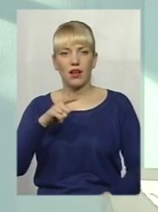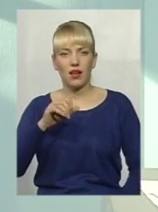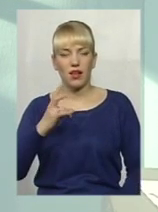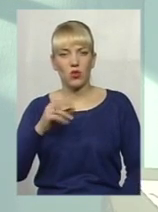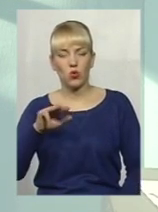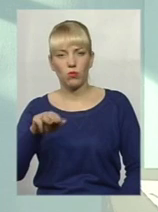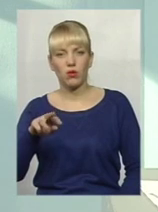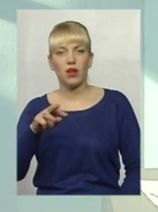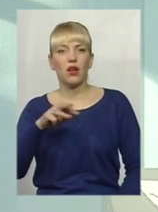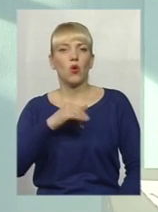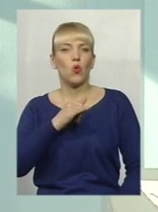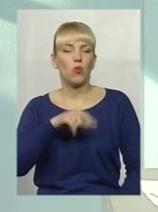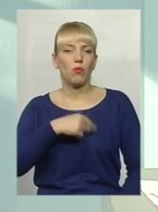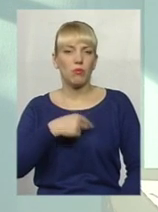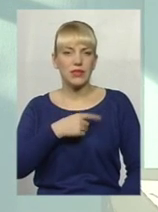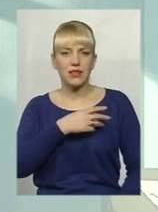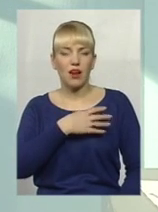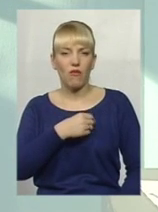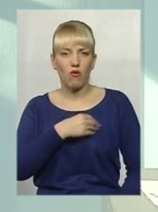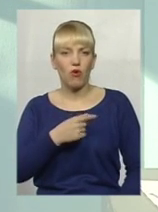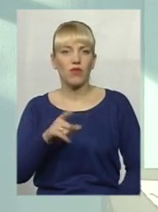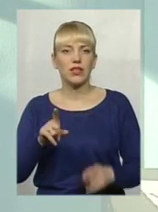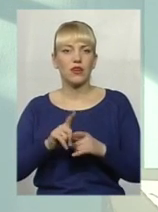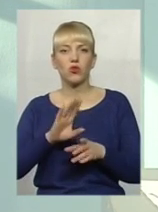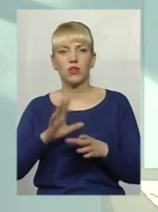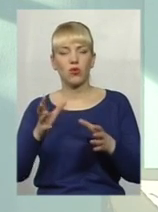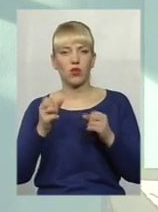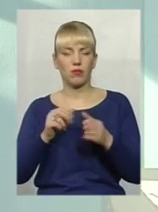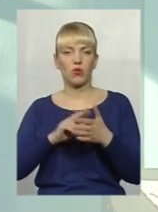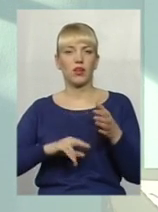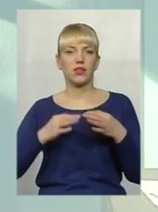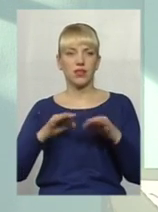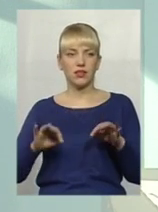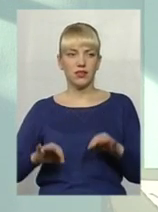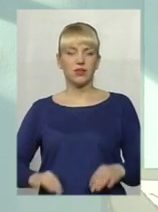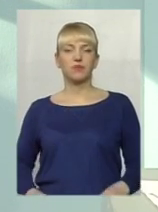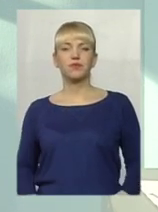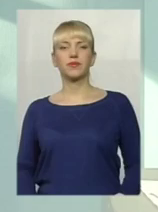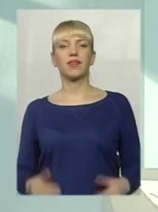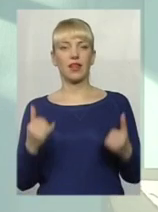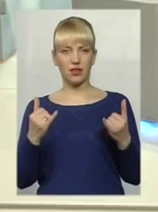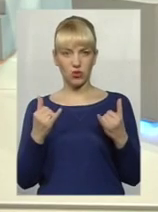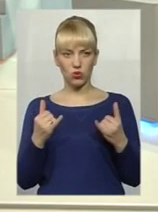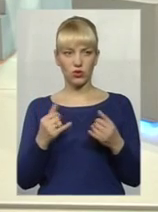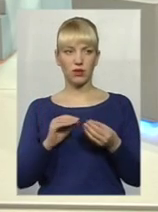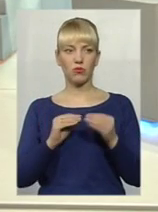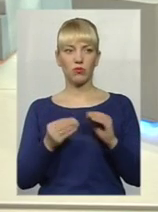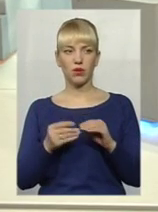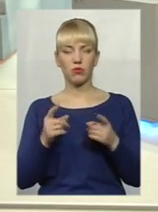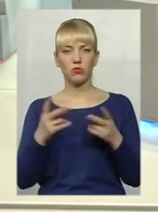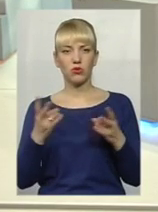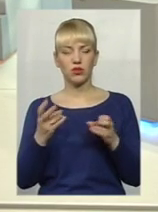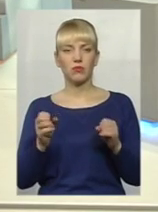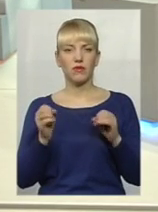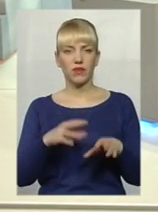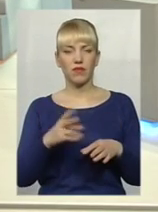брало ці відходи, але також не отримало ліцензії, і ми їм не можемо передати. Тобто на сьогодні загалом проблема, тому що треба віддавати